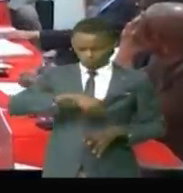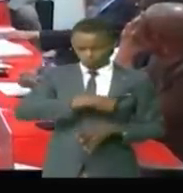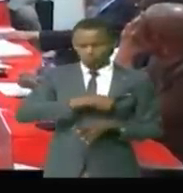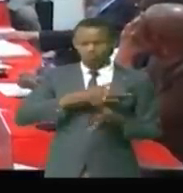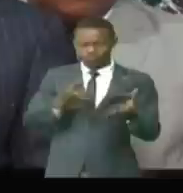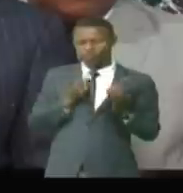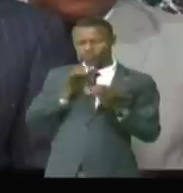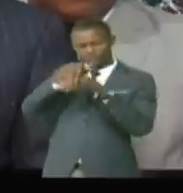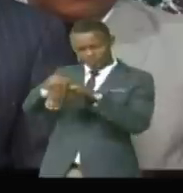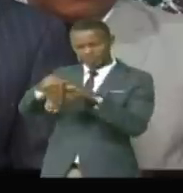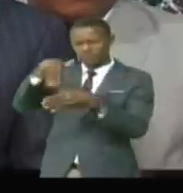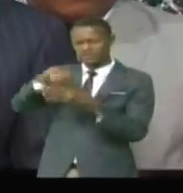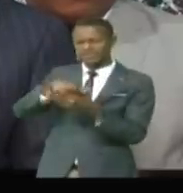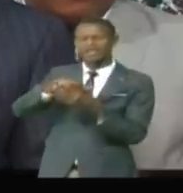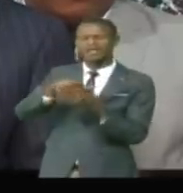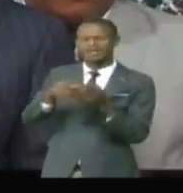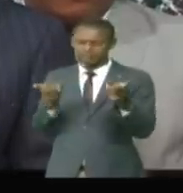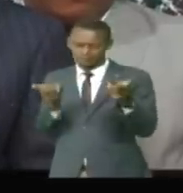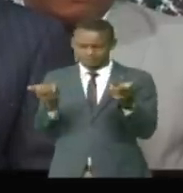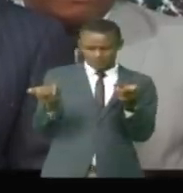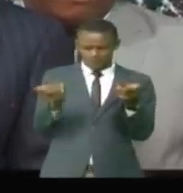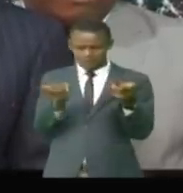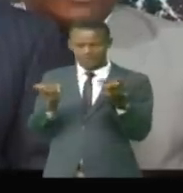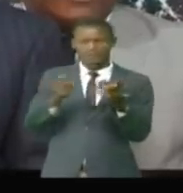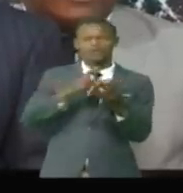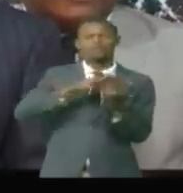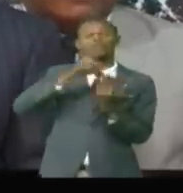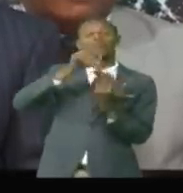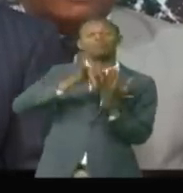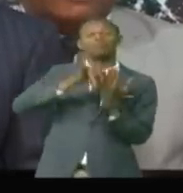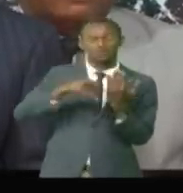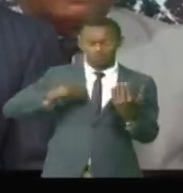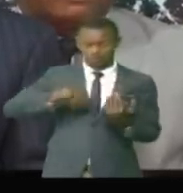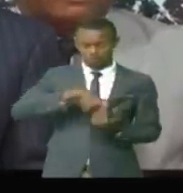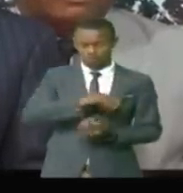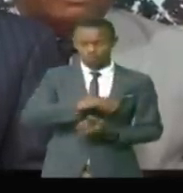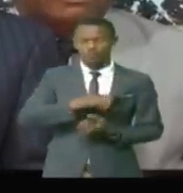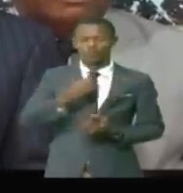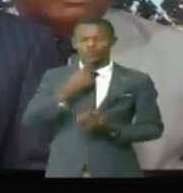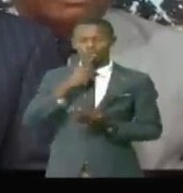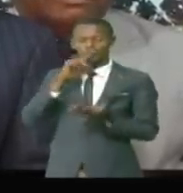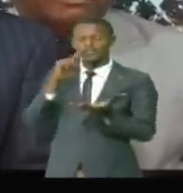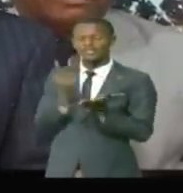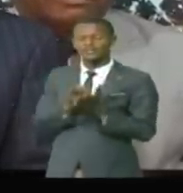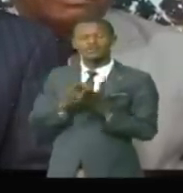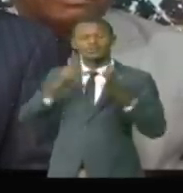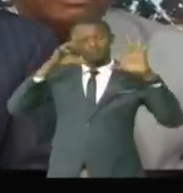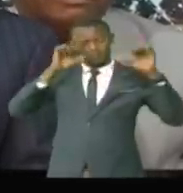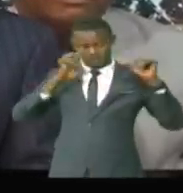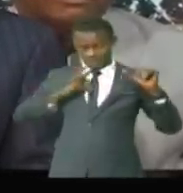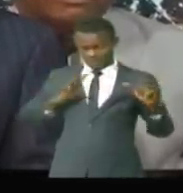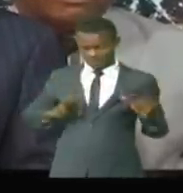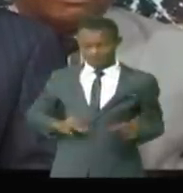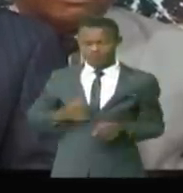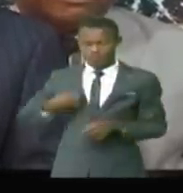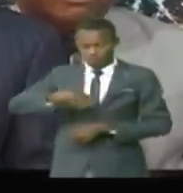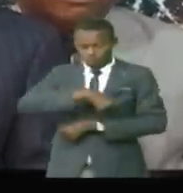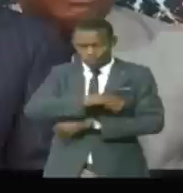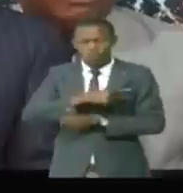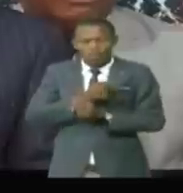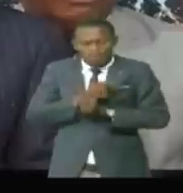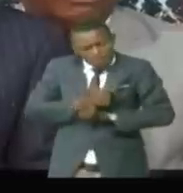projet. Tertio, assurons le Président de la République de notre disponibilité à accompagner